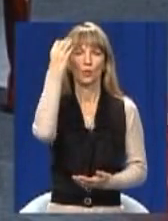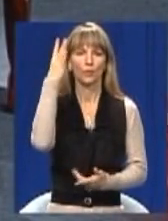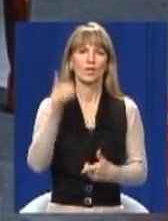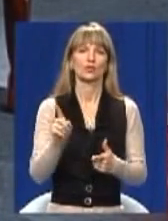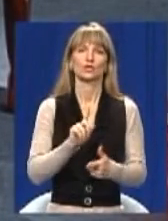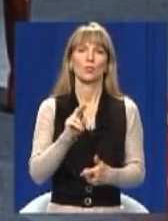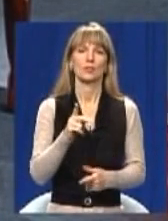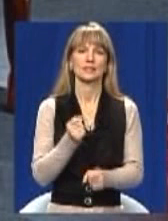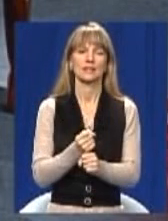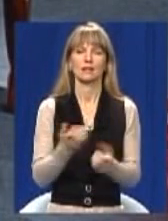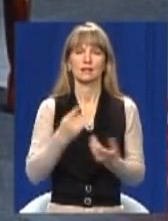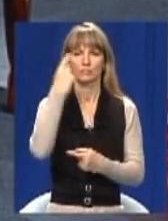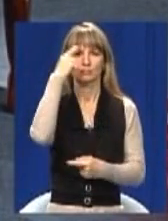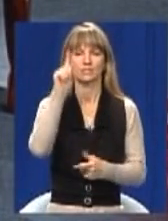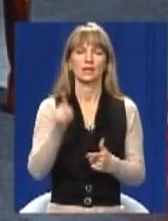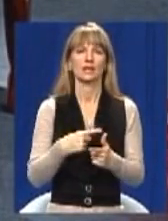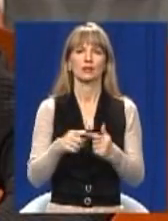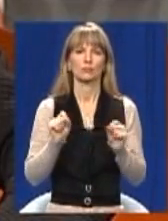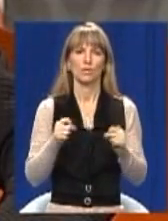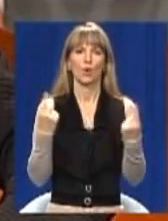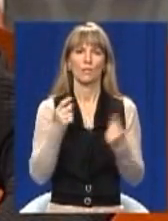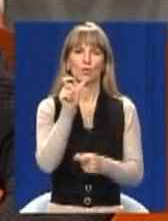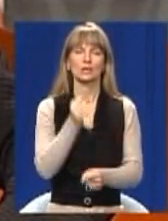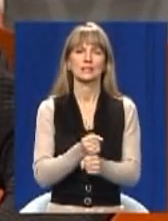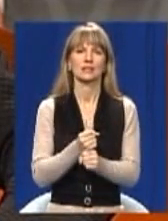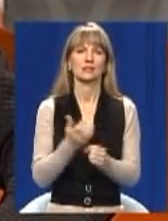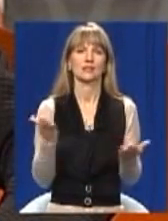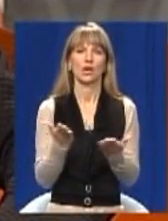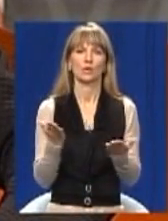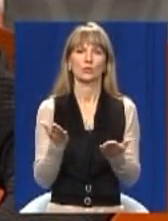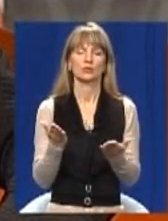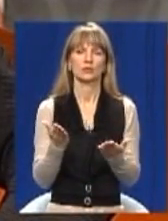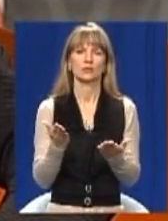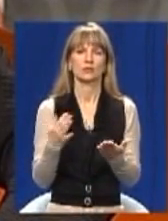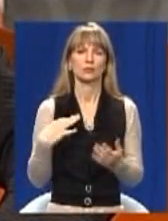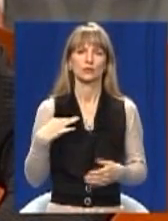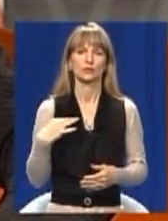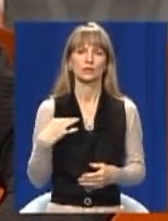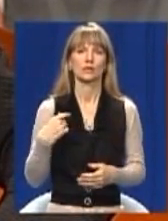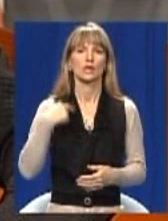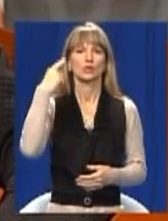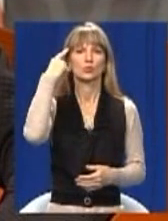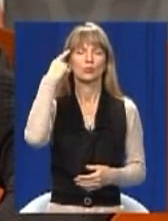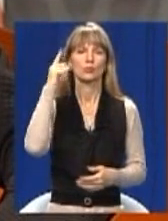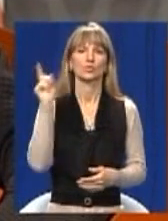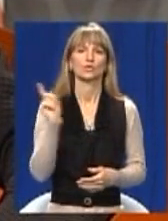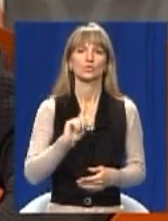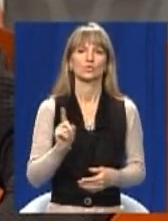щоб взагалі створити якийсь винахід? Чи може звичайна людина створити якусь там певну штучку? Ну, я думаю, що